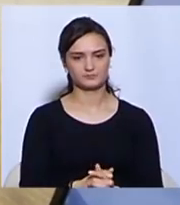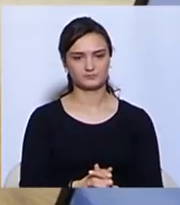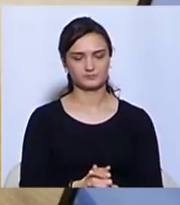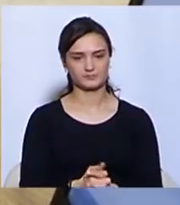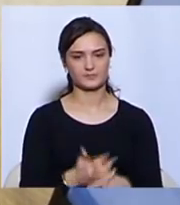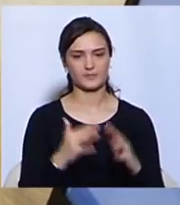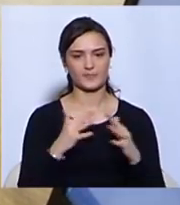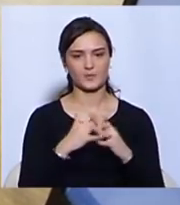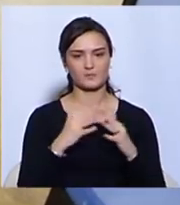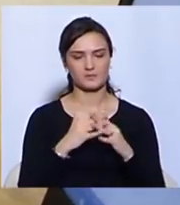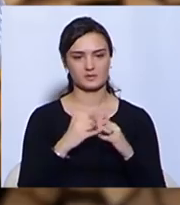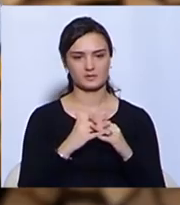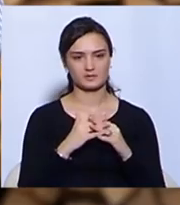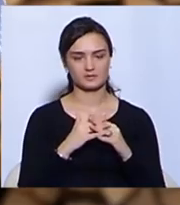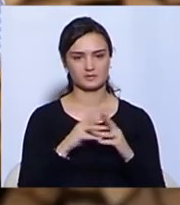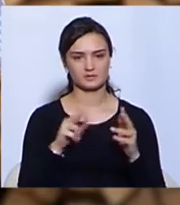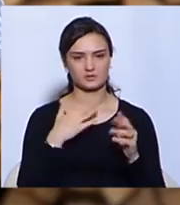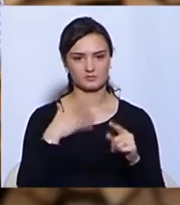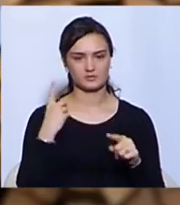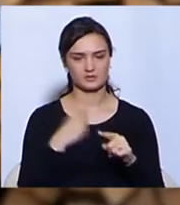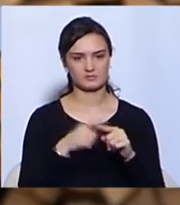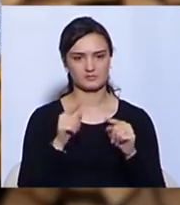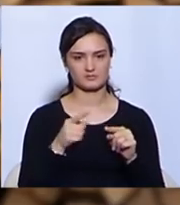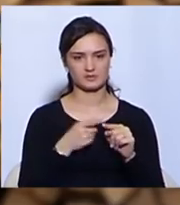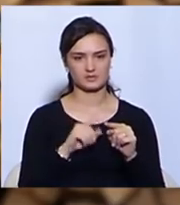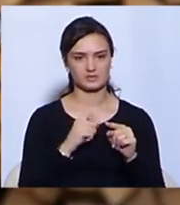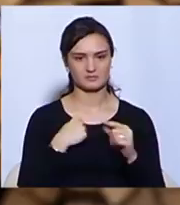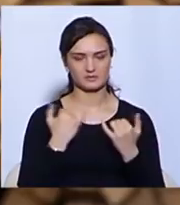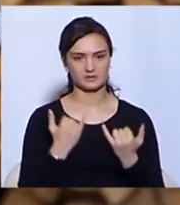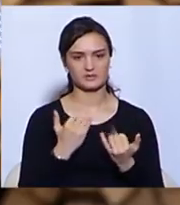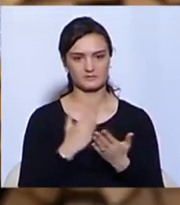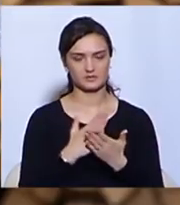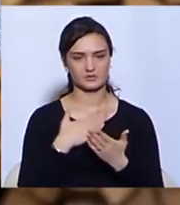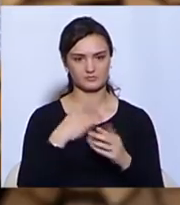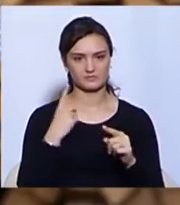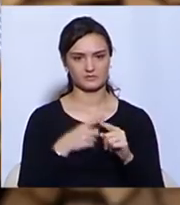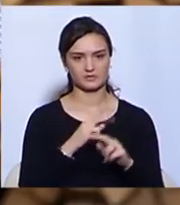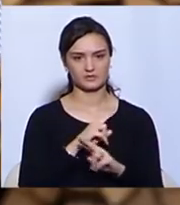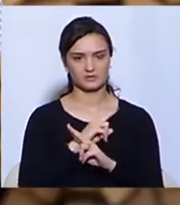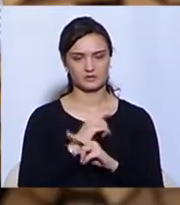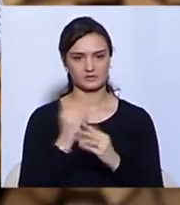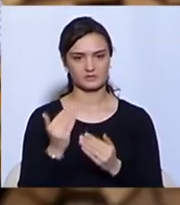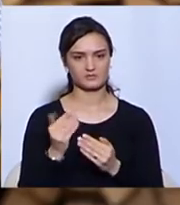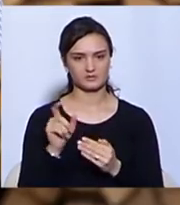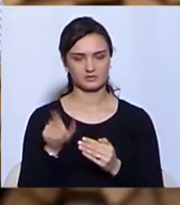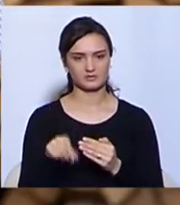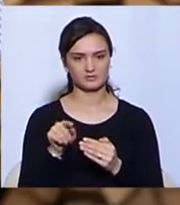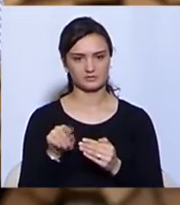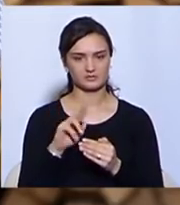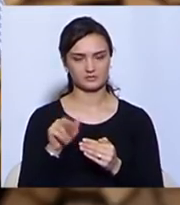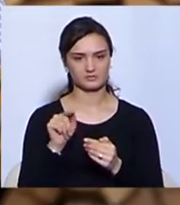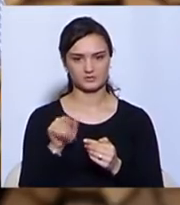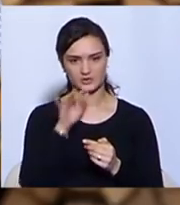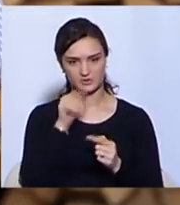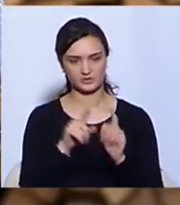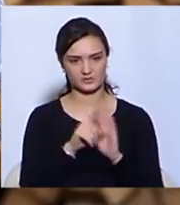ომმა და ჩემმა ძმამ განაპირობა ის, რაც მე დღეს ვარ. ჩემი ძმა გარდაცვლილია და